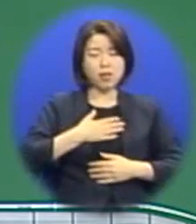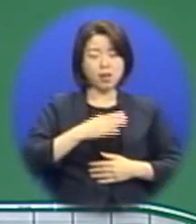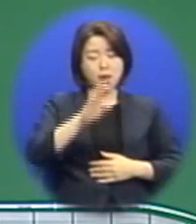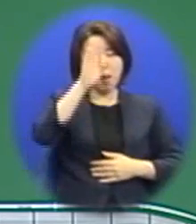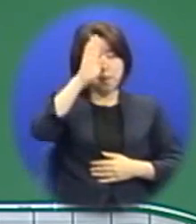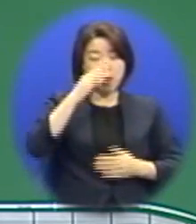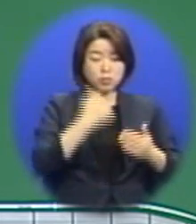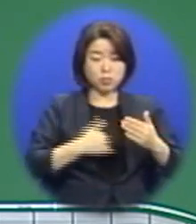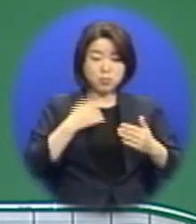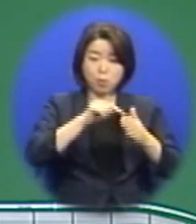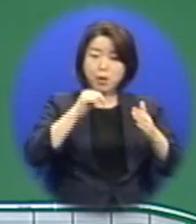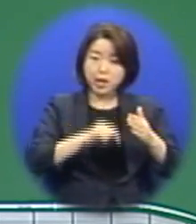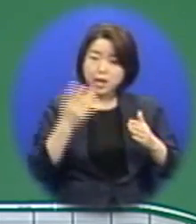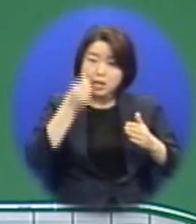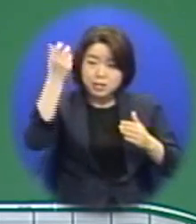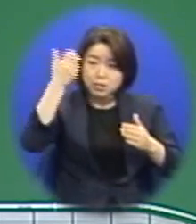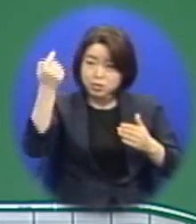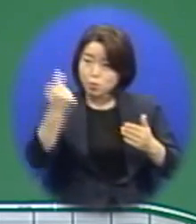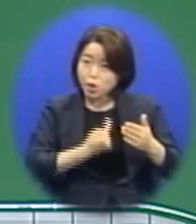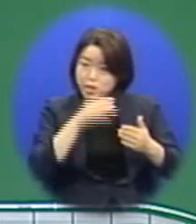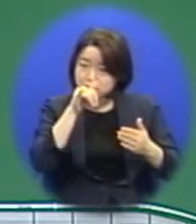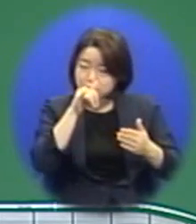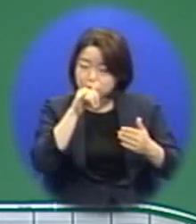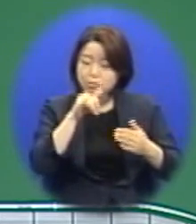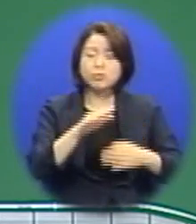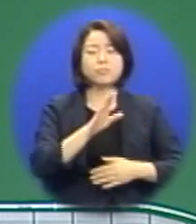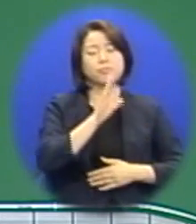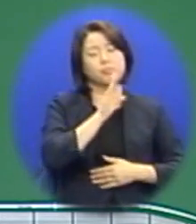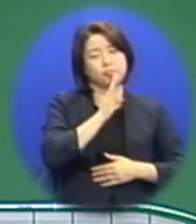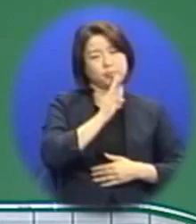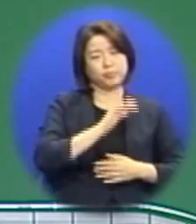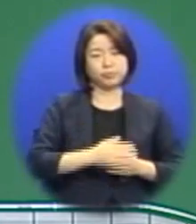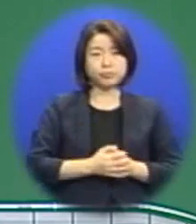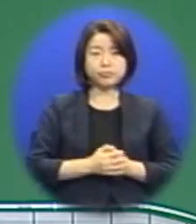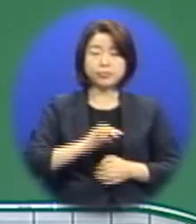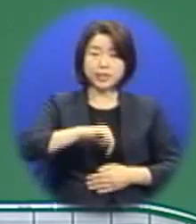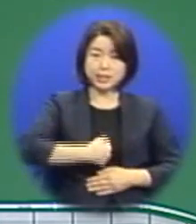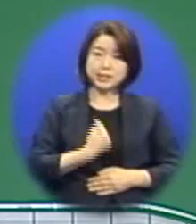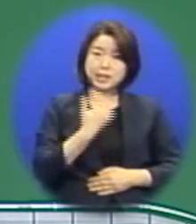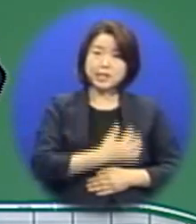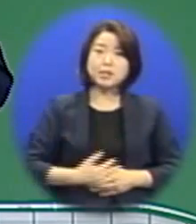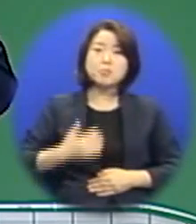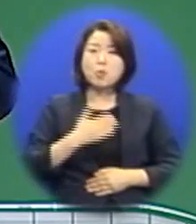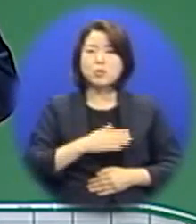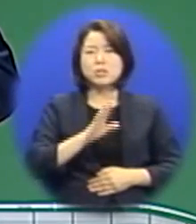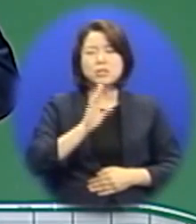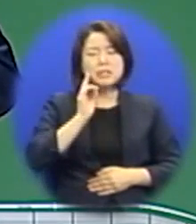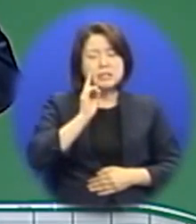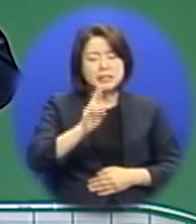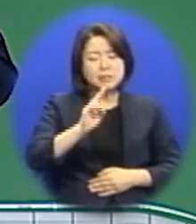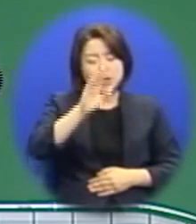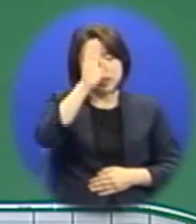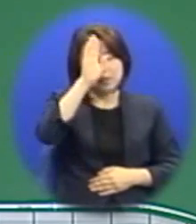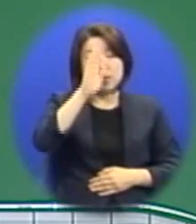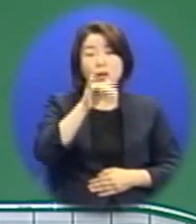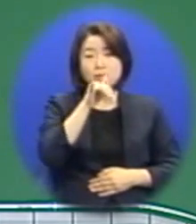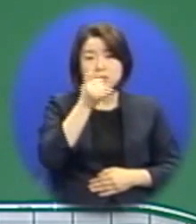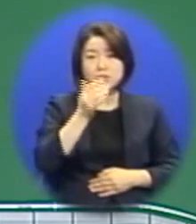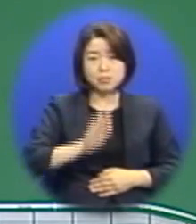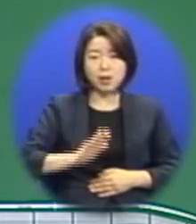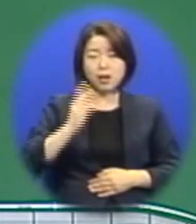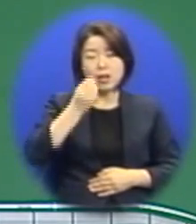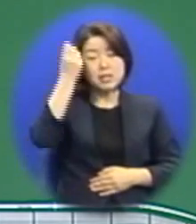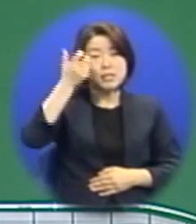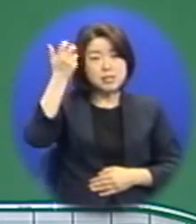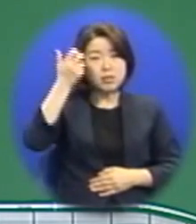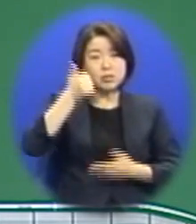성령님이 와 계시다고? 사실이었거든. 자기 몸은 몹시 병들었지만 성령님은 자기